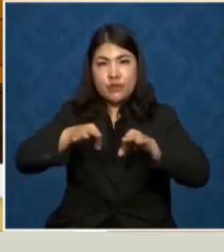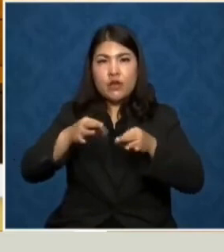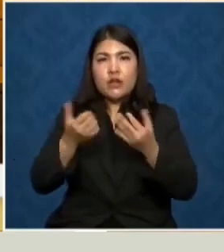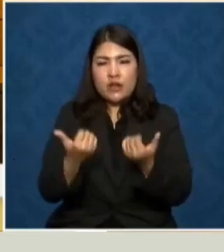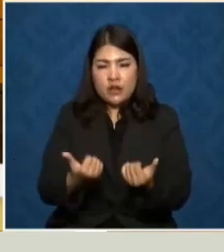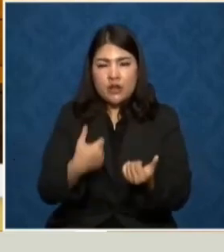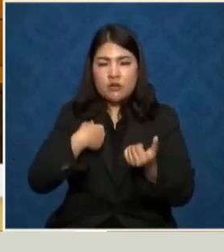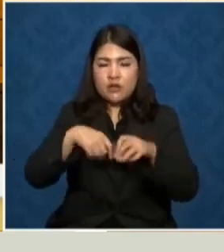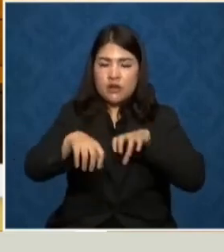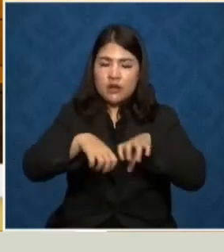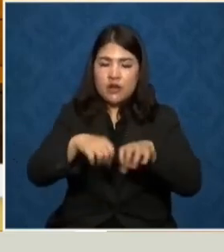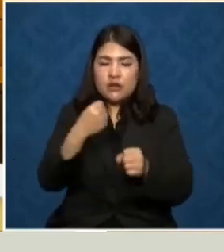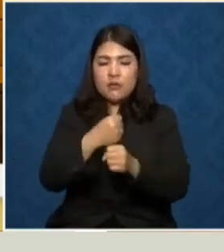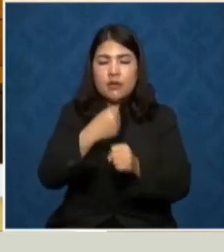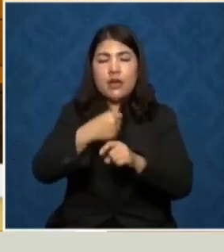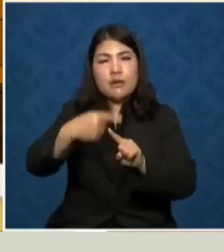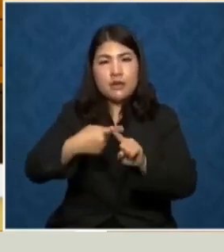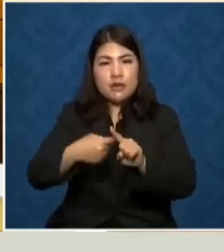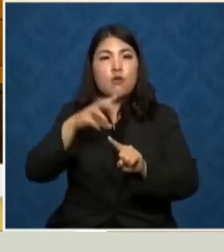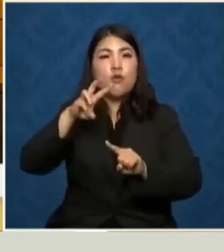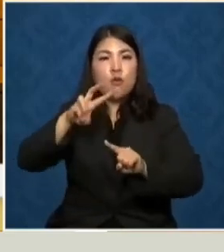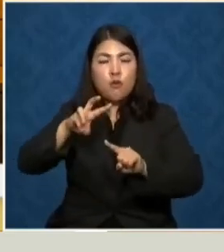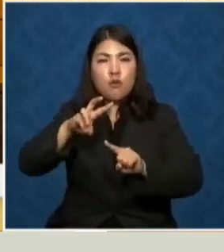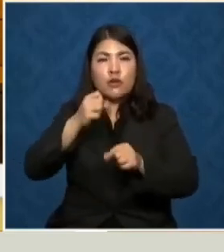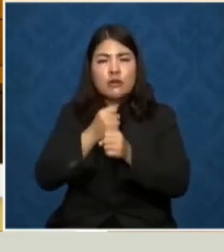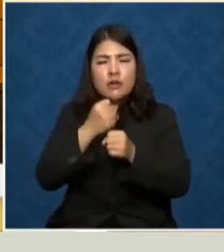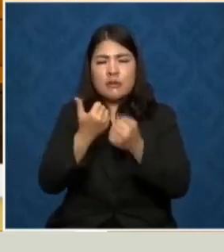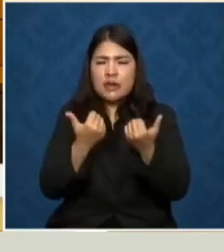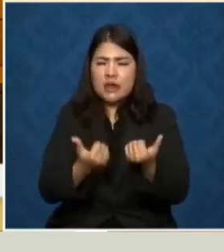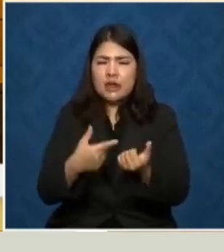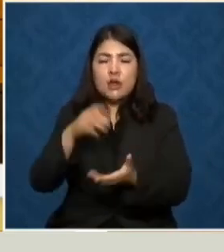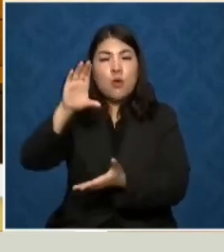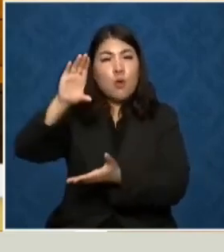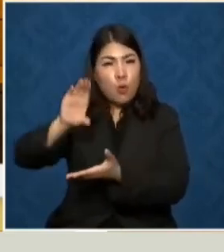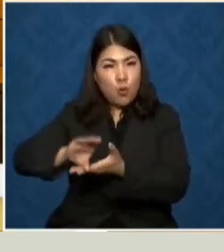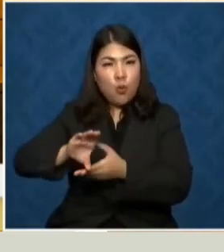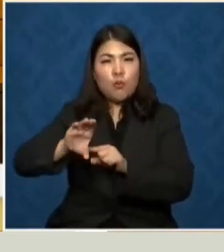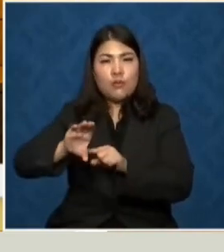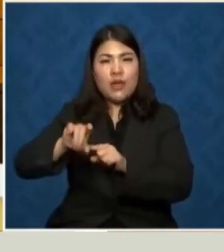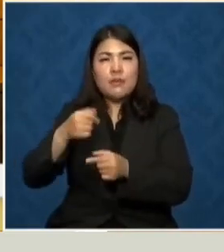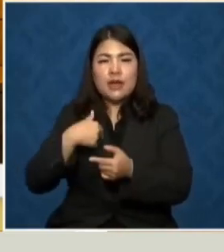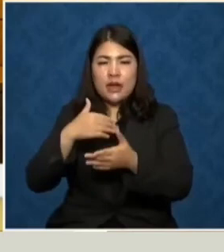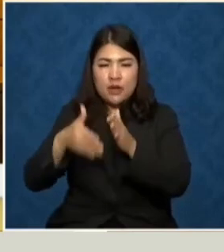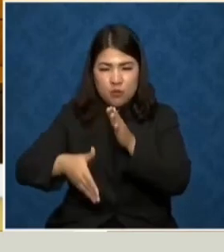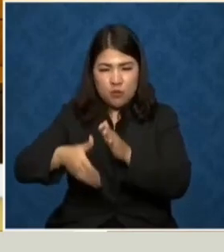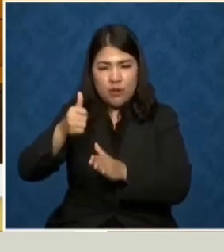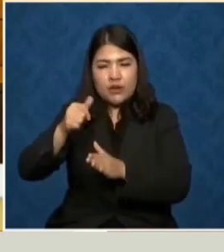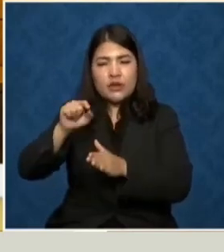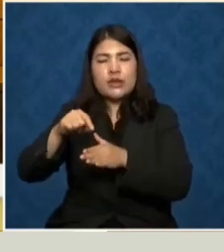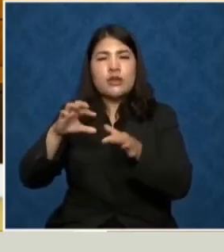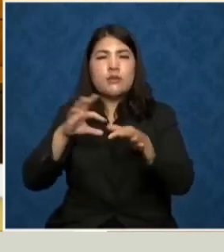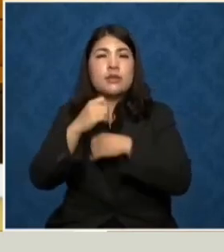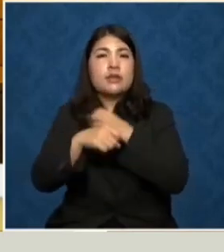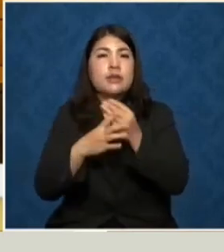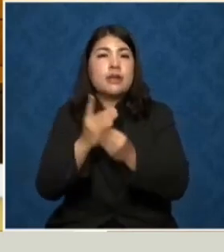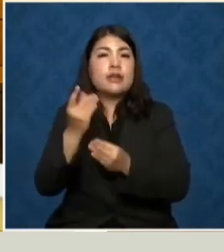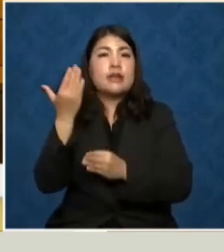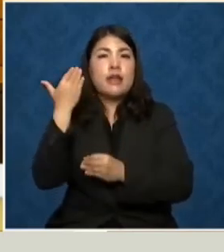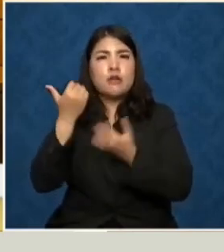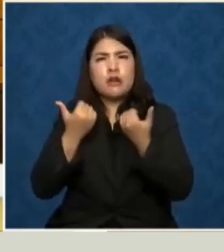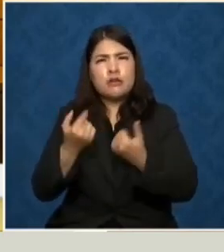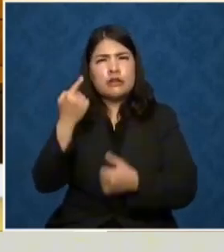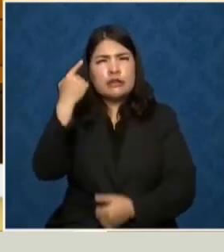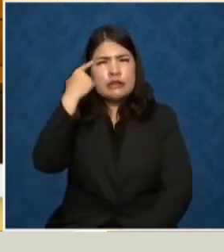ครับแล้วก็มีการอนุมัติเรื่องงบประมาณไปเมื่ออาทิตย์ที่ผ่านมาเราก็มั่นใจครับว่าเราทำงานด้วย